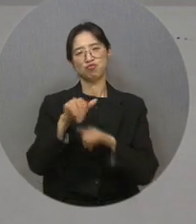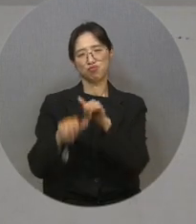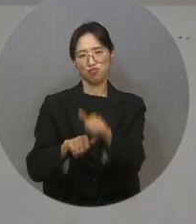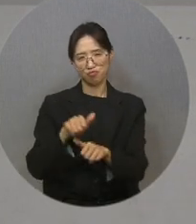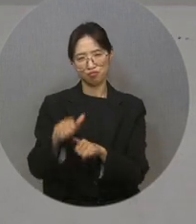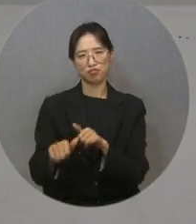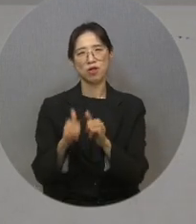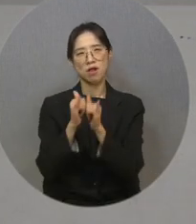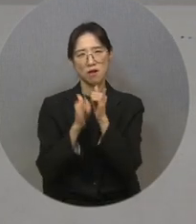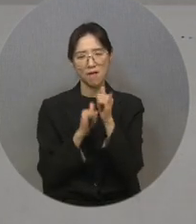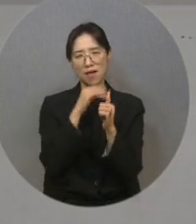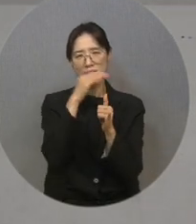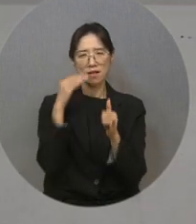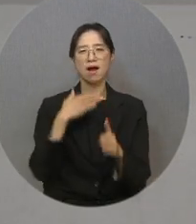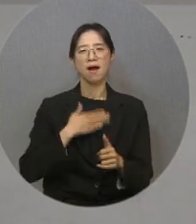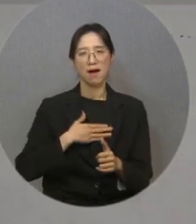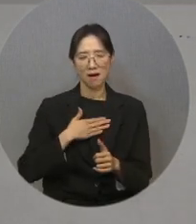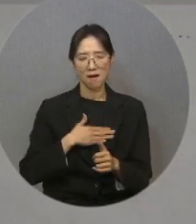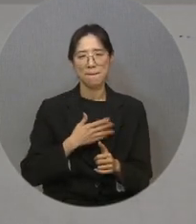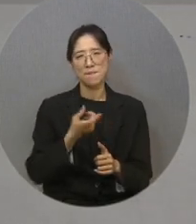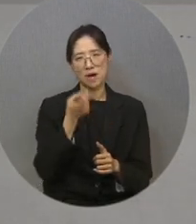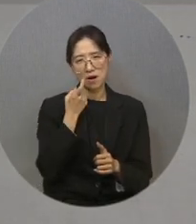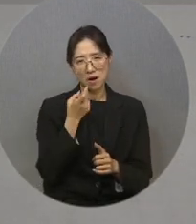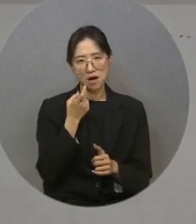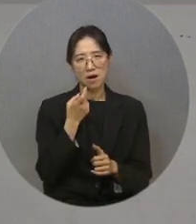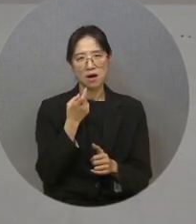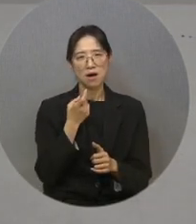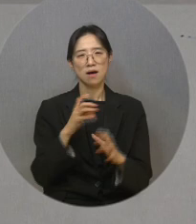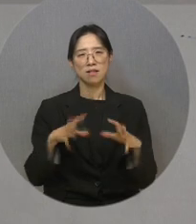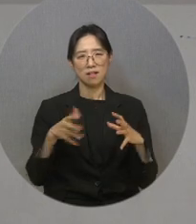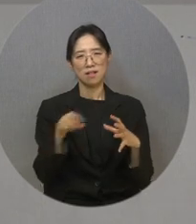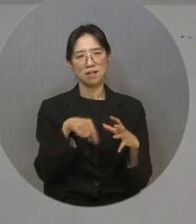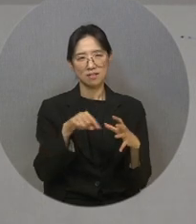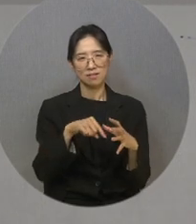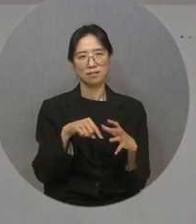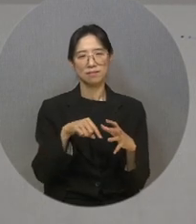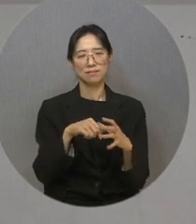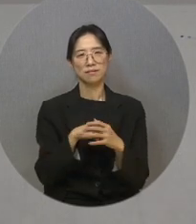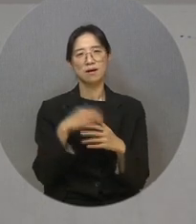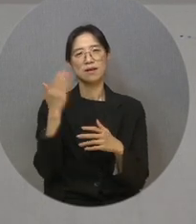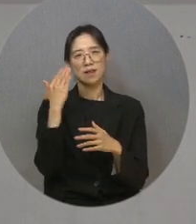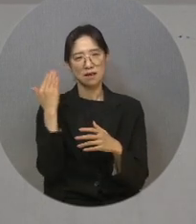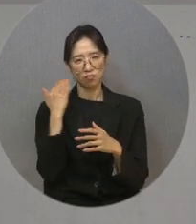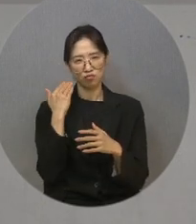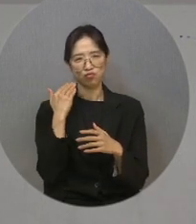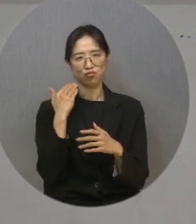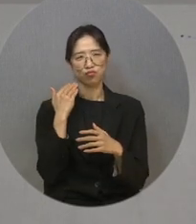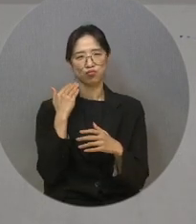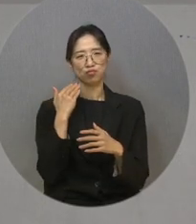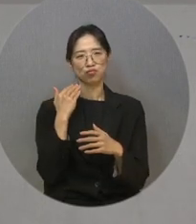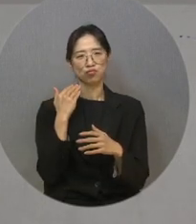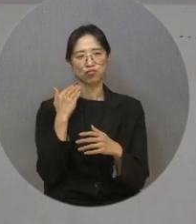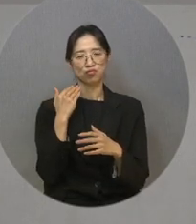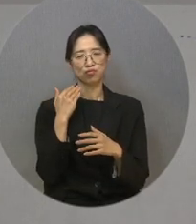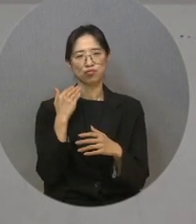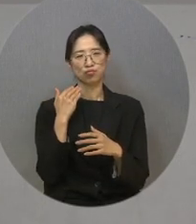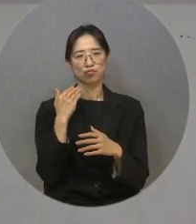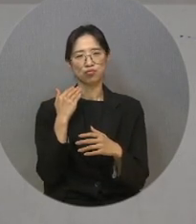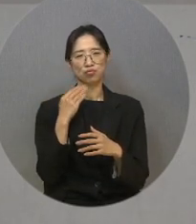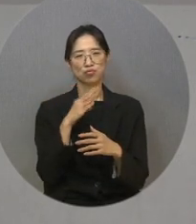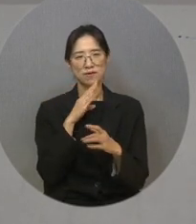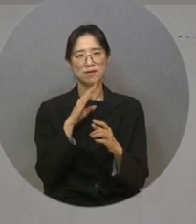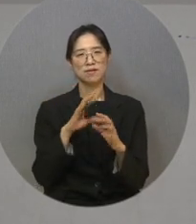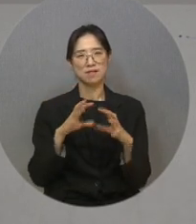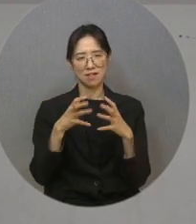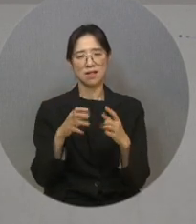후손들이 제대로 알고 역사를 알면서 세계 속에 대한민국이 정말